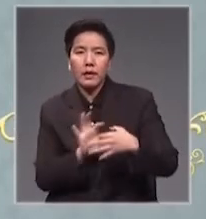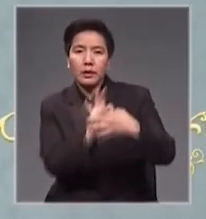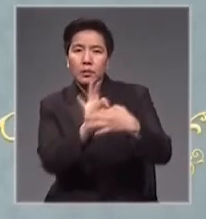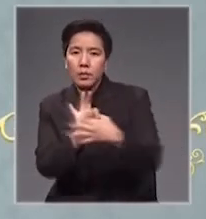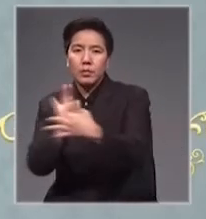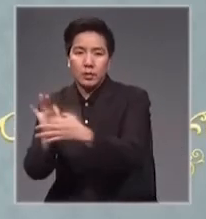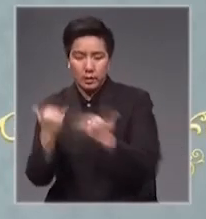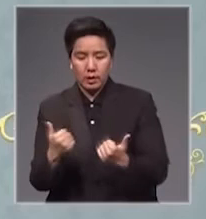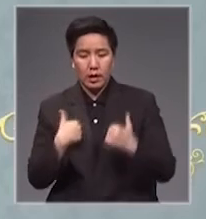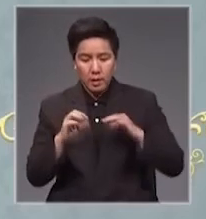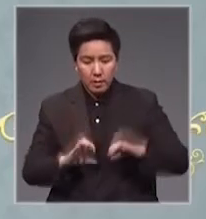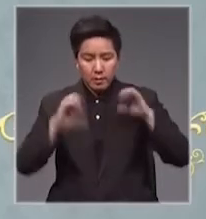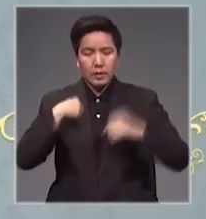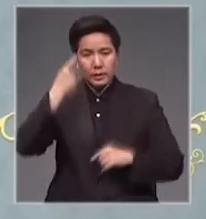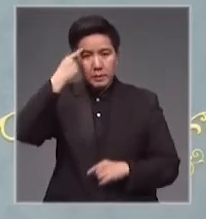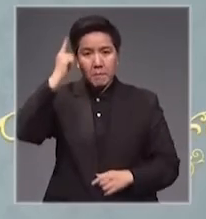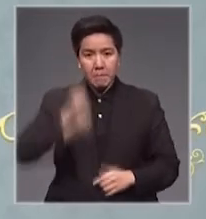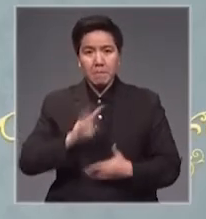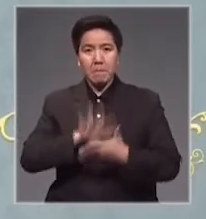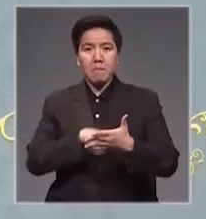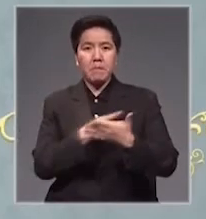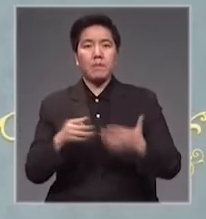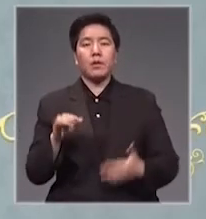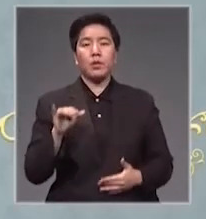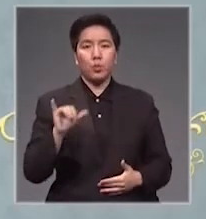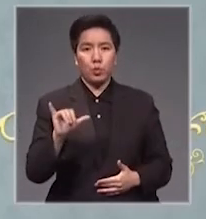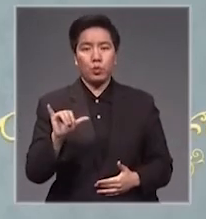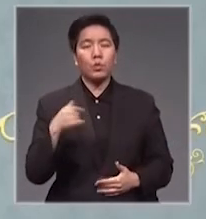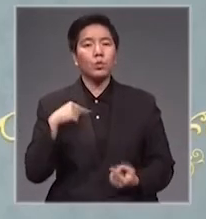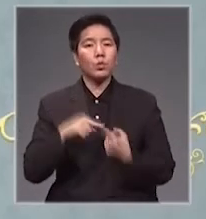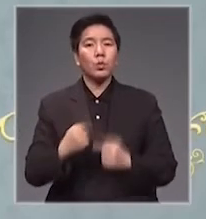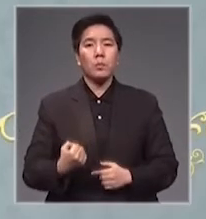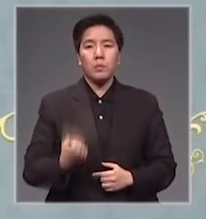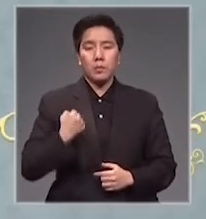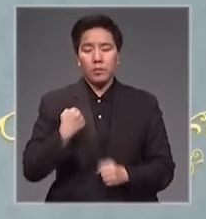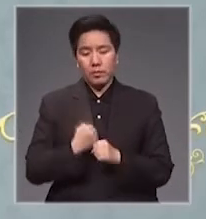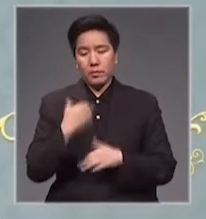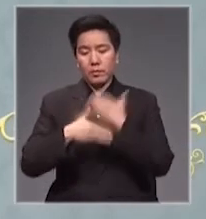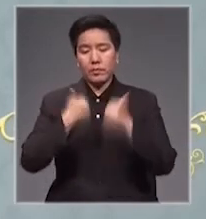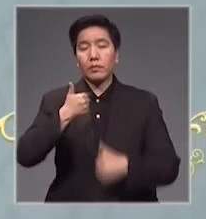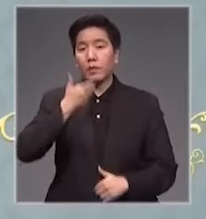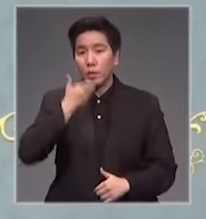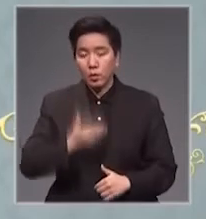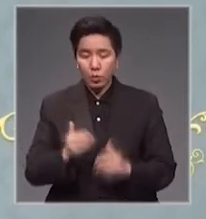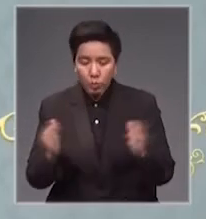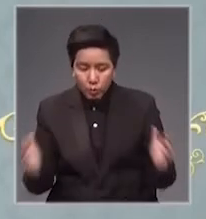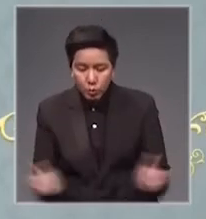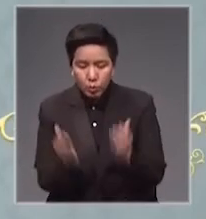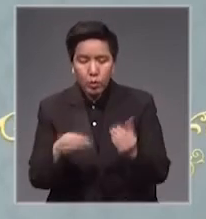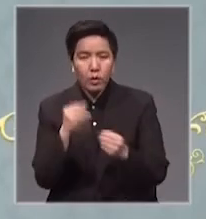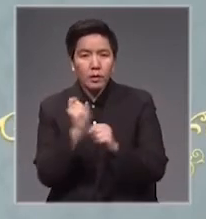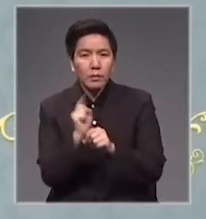ลนี้ถือว่าเป็นหนึ่งในยุทธศาสตร์การทูตประชารัฐเพื่อความมั่นคงและการพัฒนาที่ยั่งยืนที่ส่งเสริมและยกระดับ